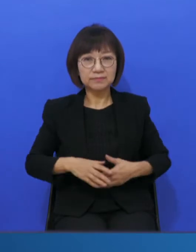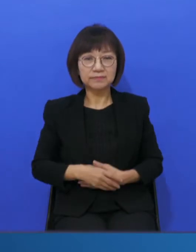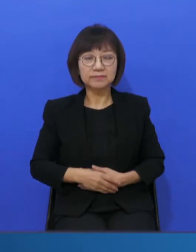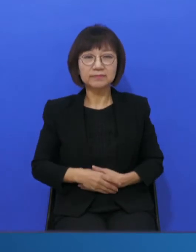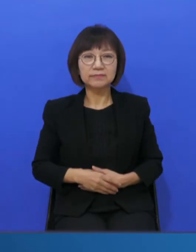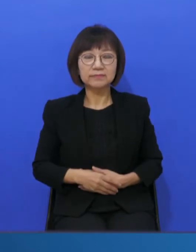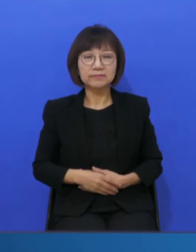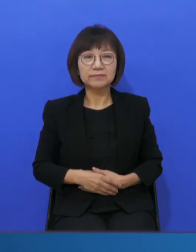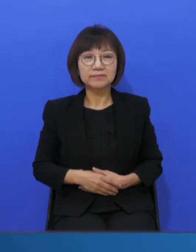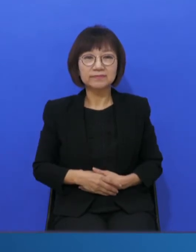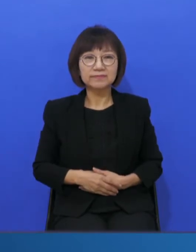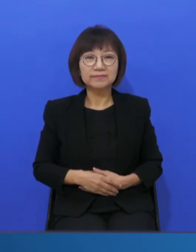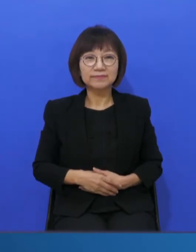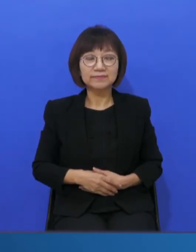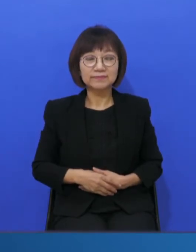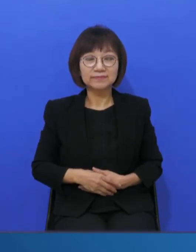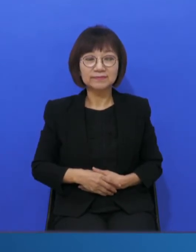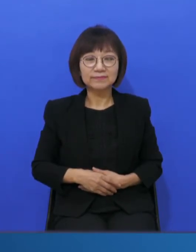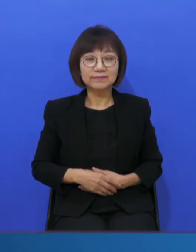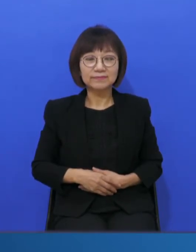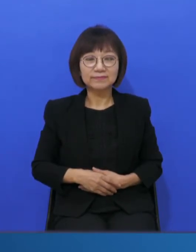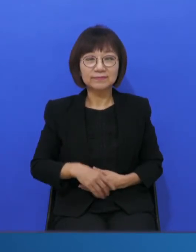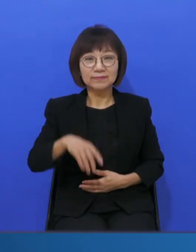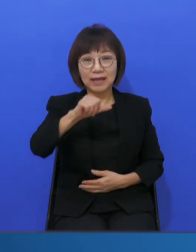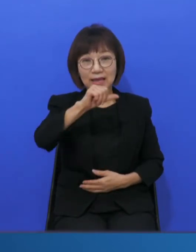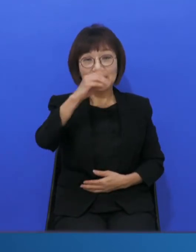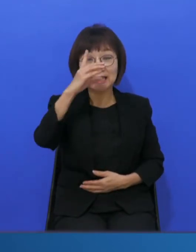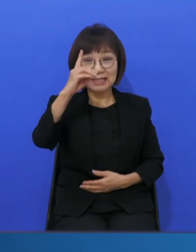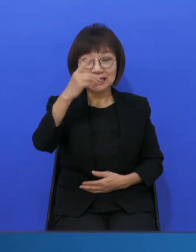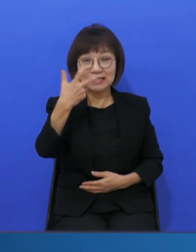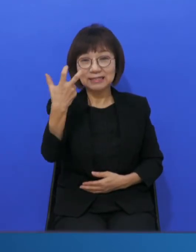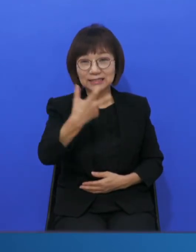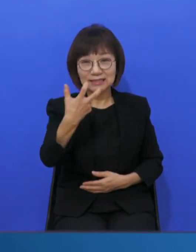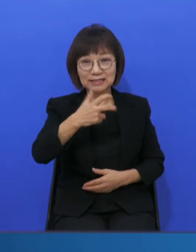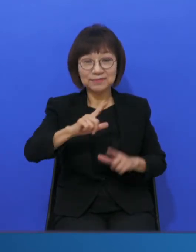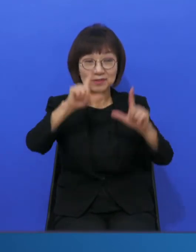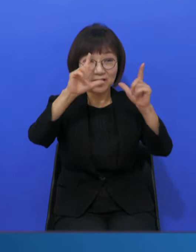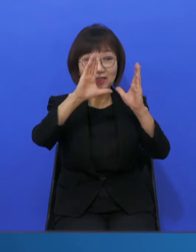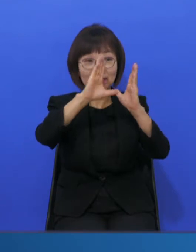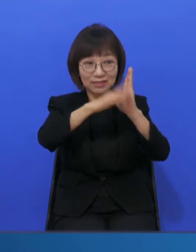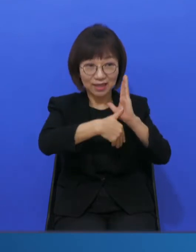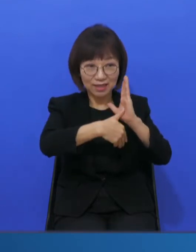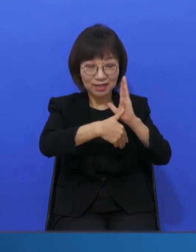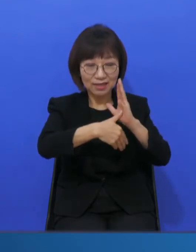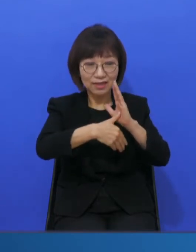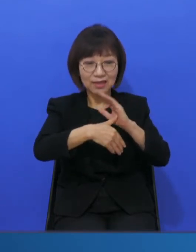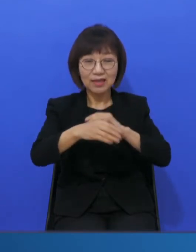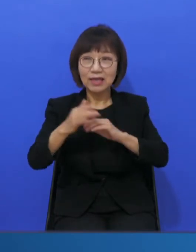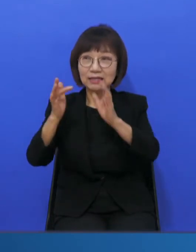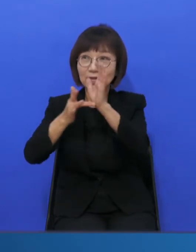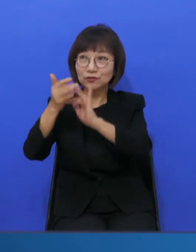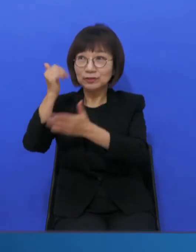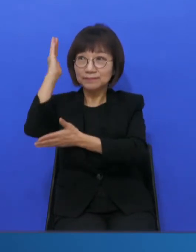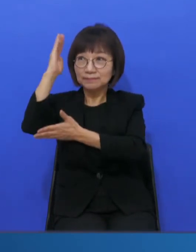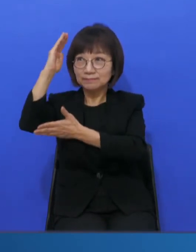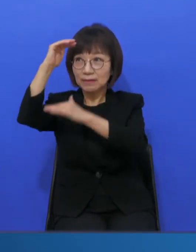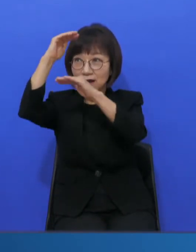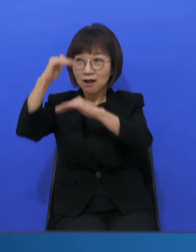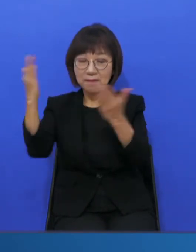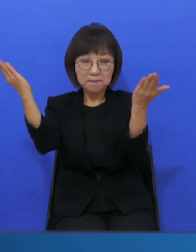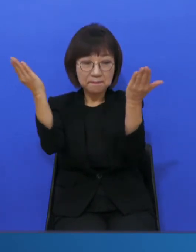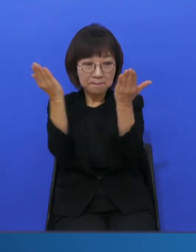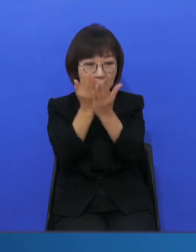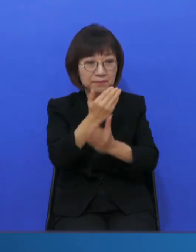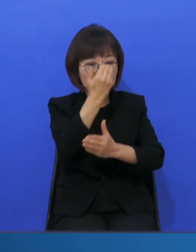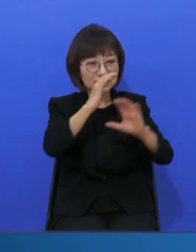예수님 말씀하신 대로 주후 70년 이스라엘은 멸망받습니다. Finally, we see that 70 AD, the Rome completely comes